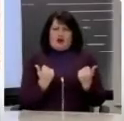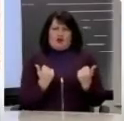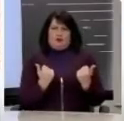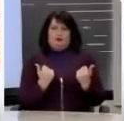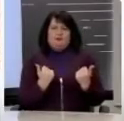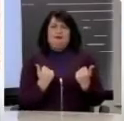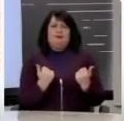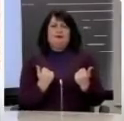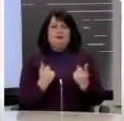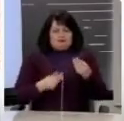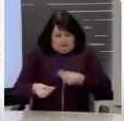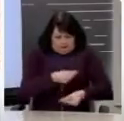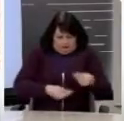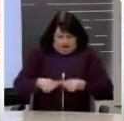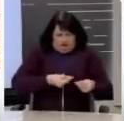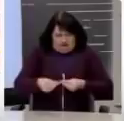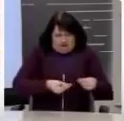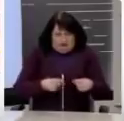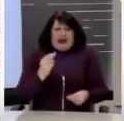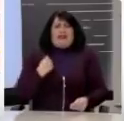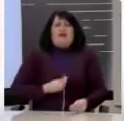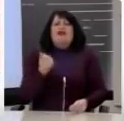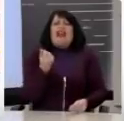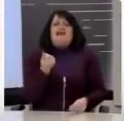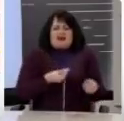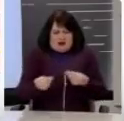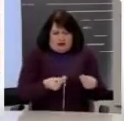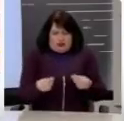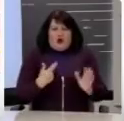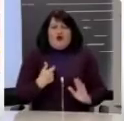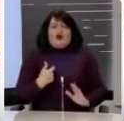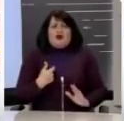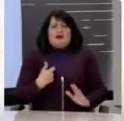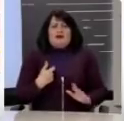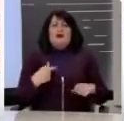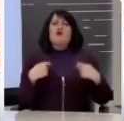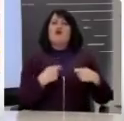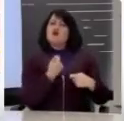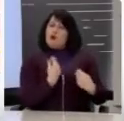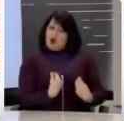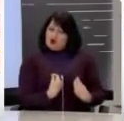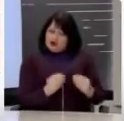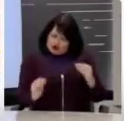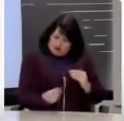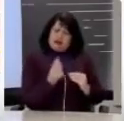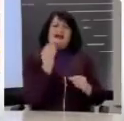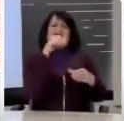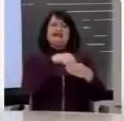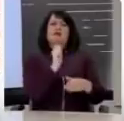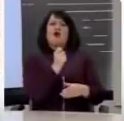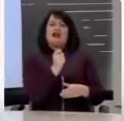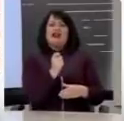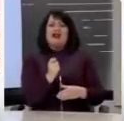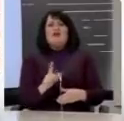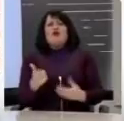Δεν έχω συνδιαλλαγή με δημόσιο χρήμα ποτέ στη ζωή μου. Μπήκα πλουσιότερο στην πολιτική και θα φύγω φτωχότερος. Και δεν ανέχουμε